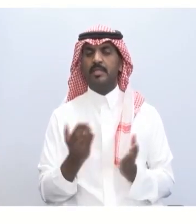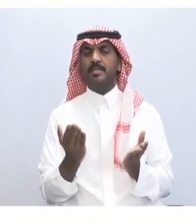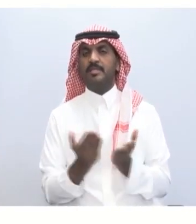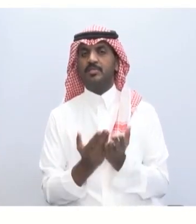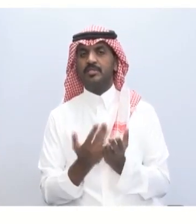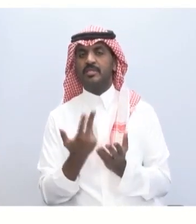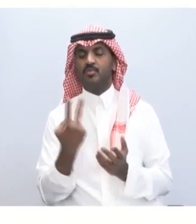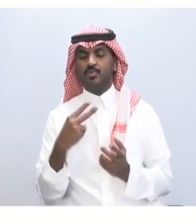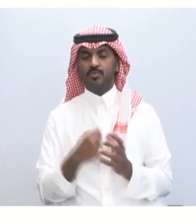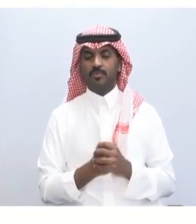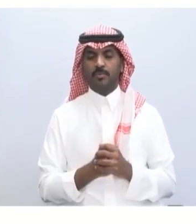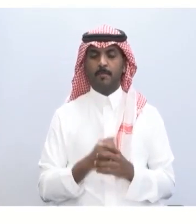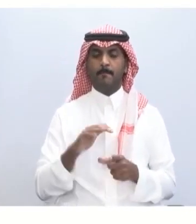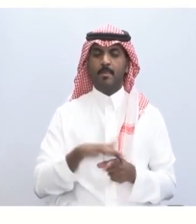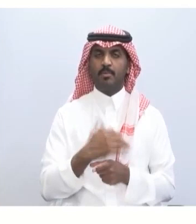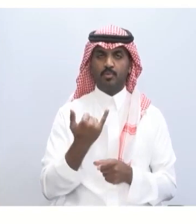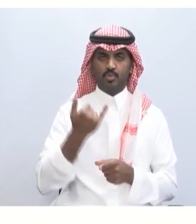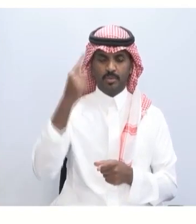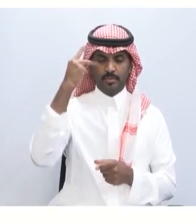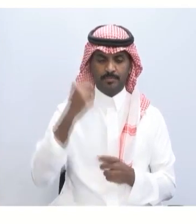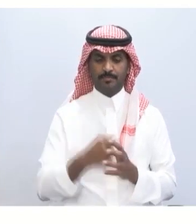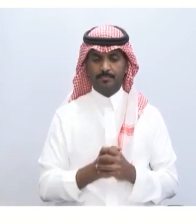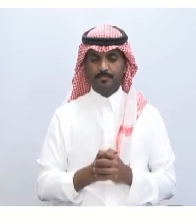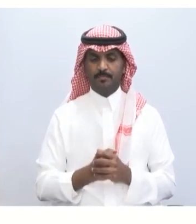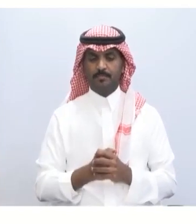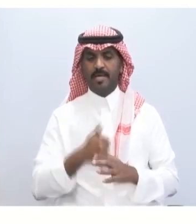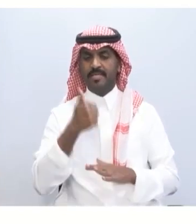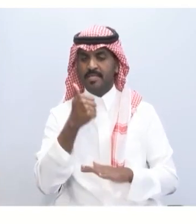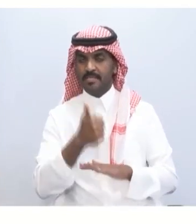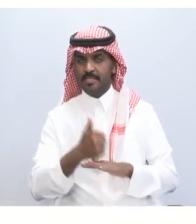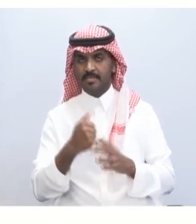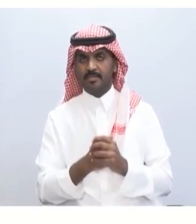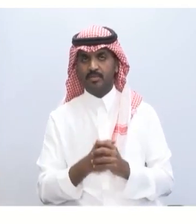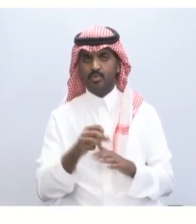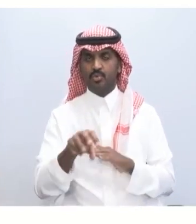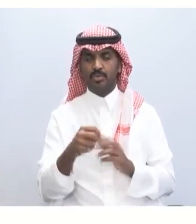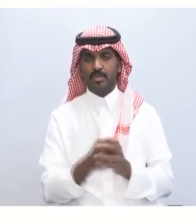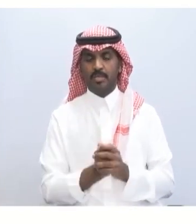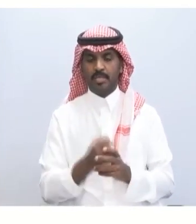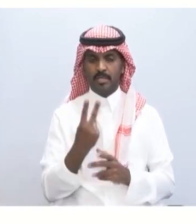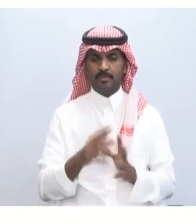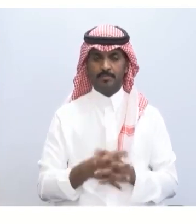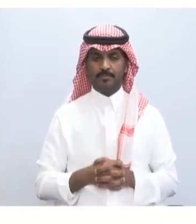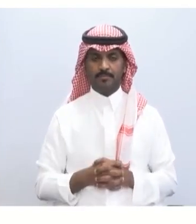والعش المملكه العربيه السعوديه التاسيس بجزئه